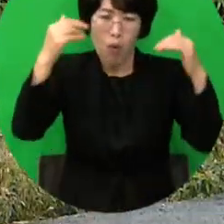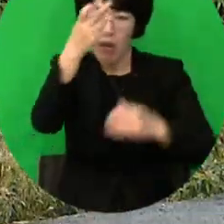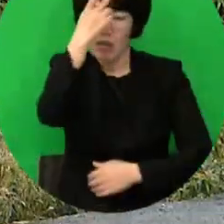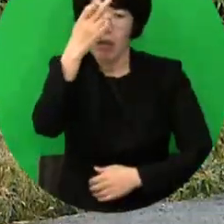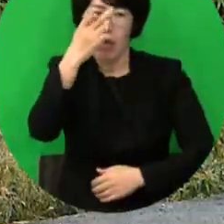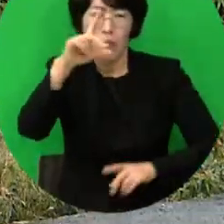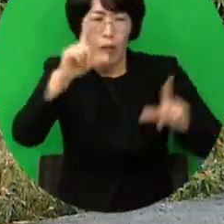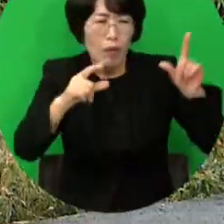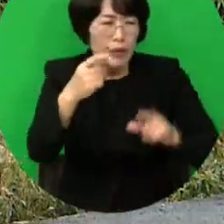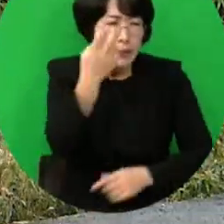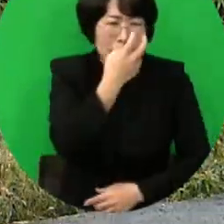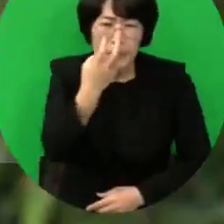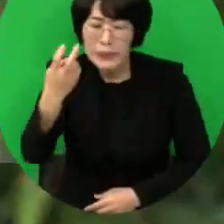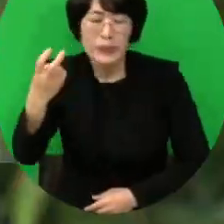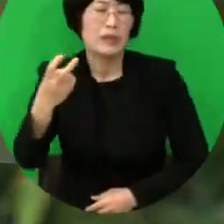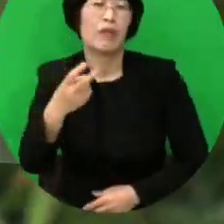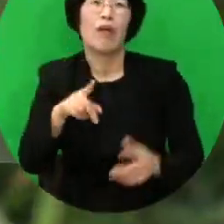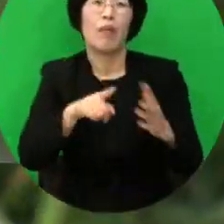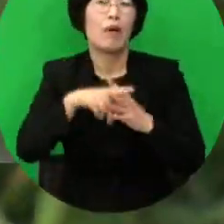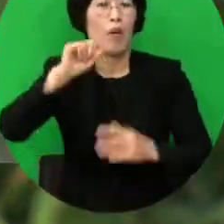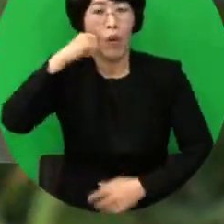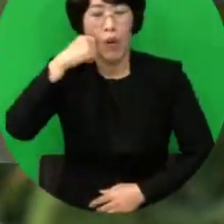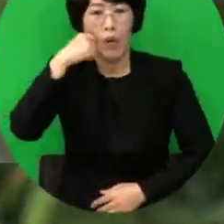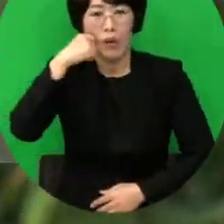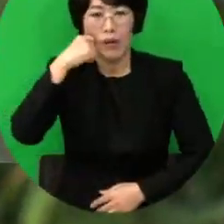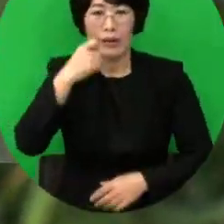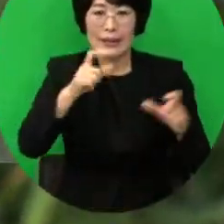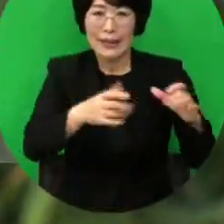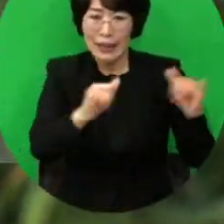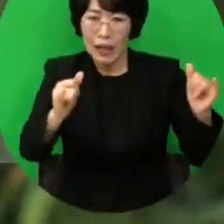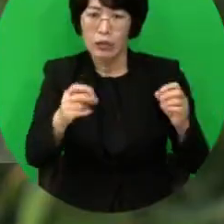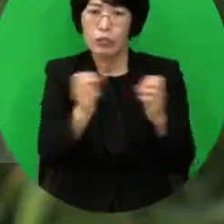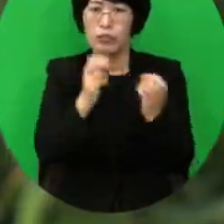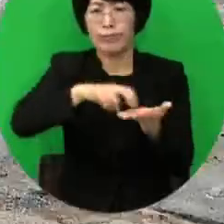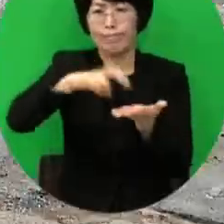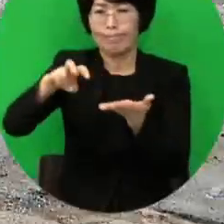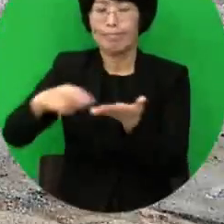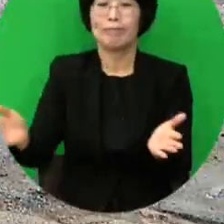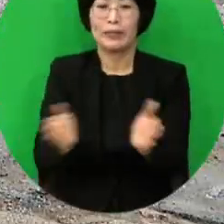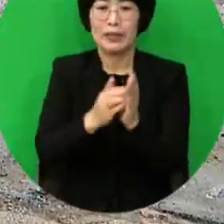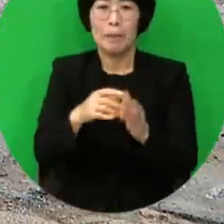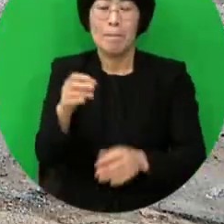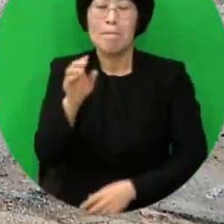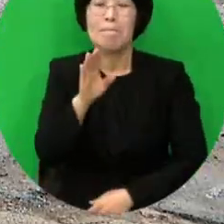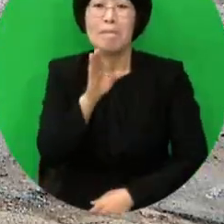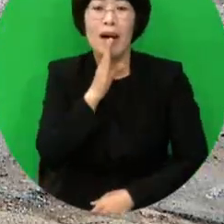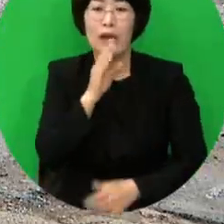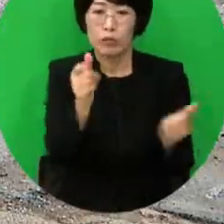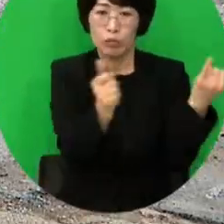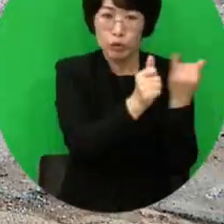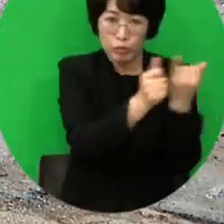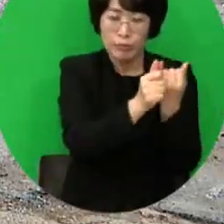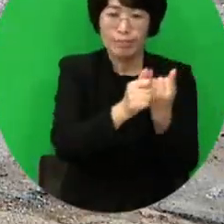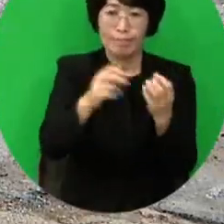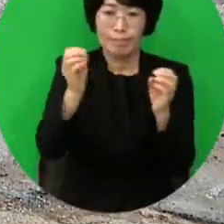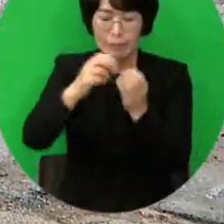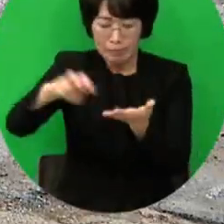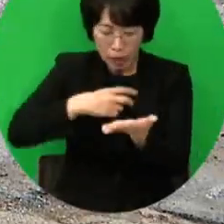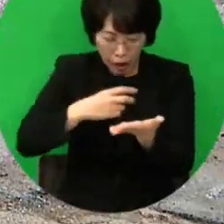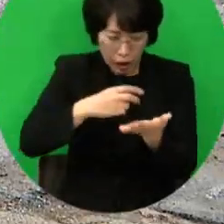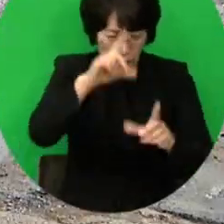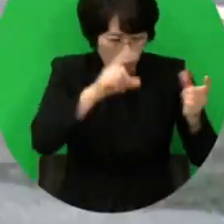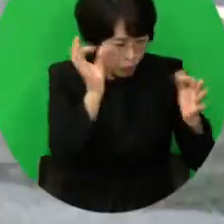동선을 특정하기는 쉽지 않았고 주민들에게 실종 경보 문자를 발송했습니다. 마침 한 부부가 실종경보 문자 속